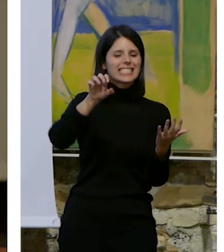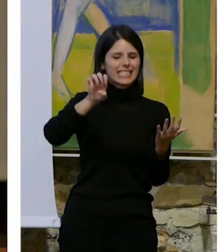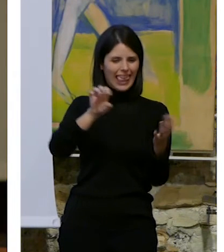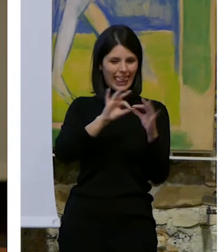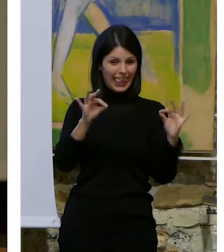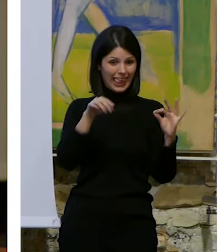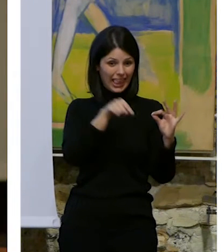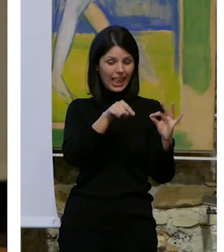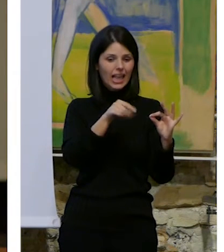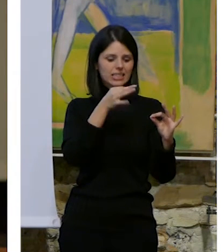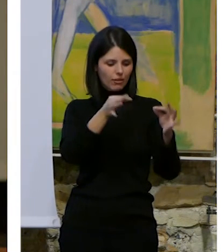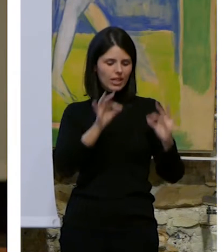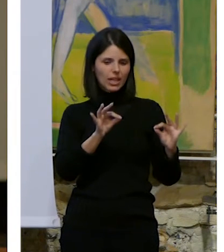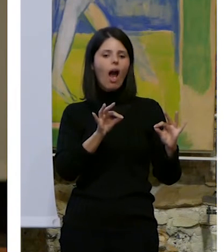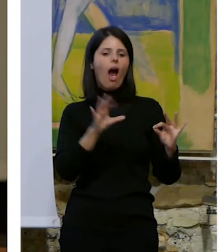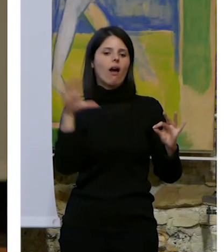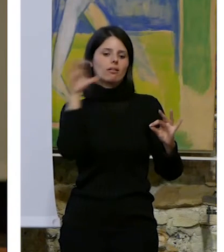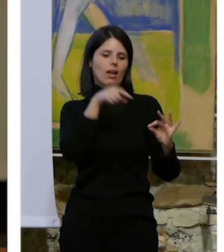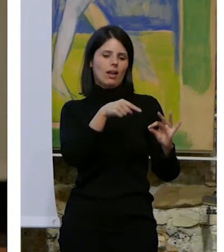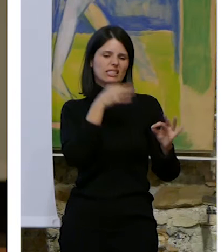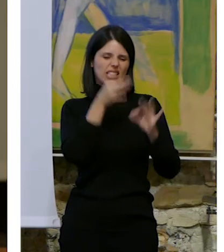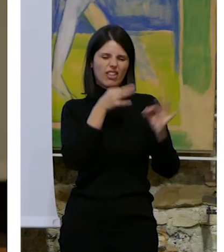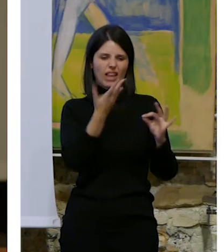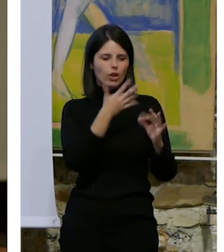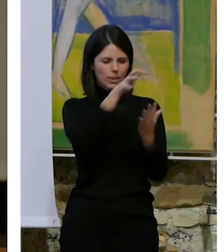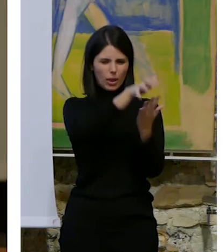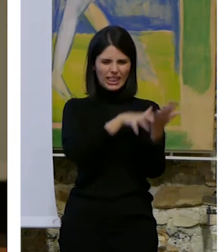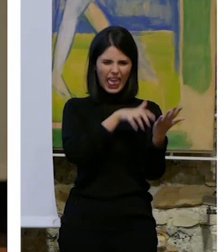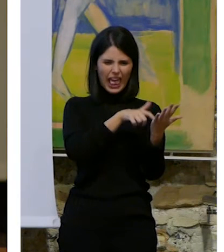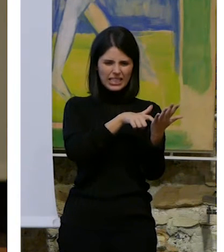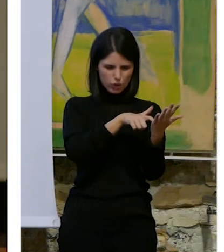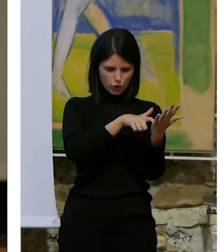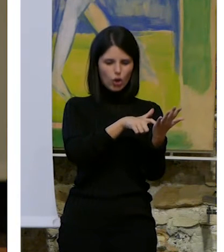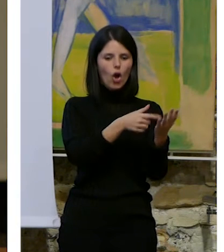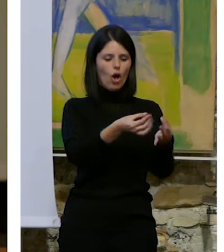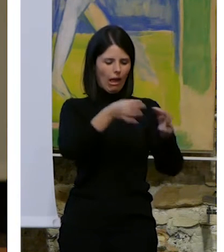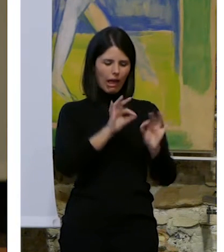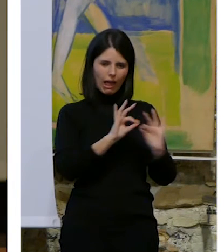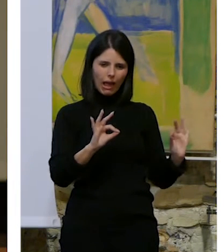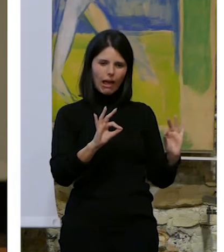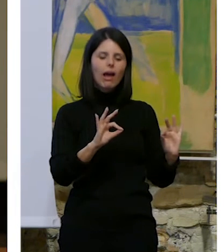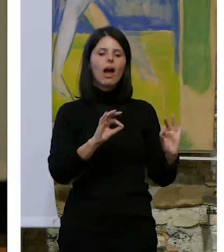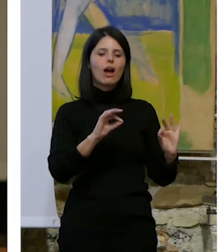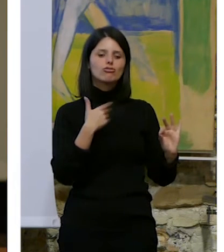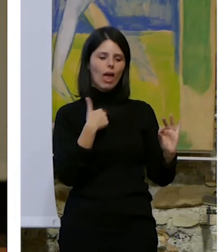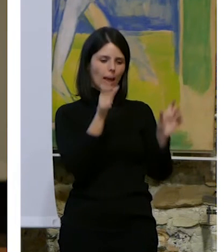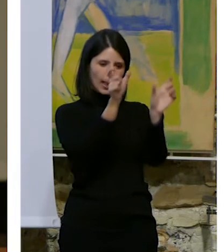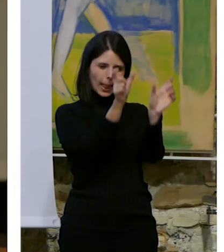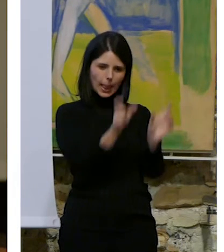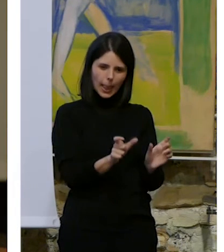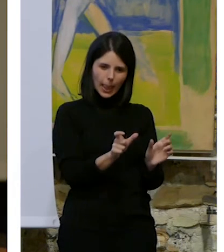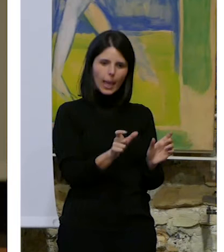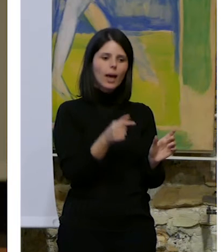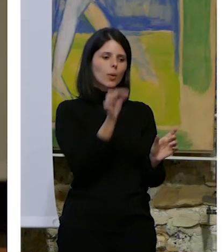glosse diventano il commento vero e proprio, cioè alcuni testi medievali molto belli li troverete scritti dai due lati con in mezzo